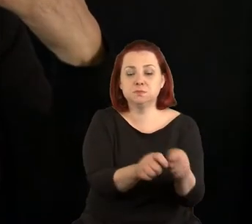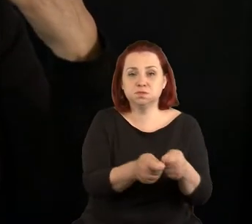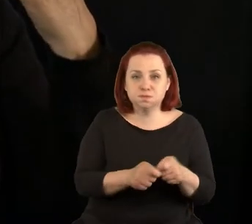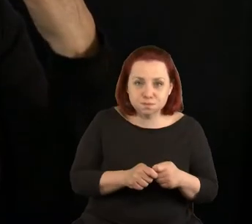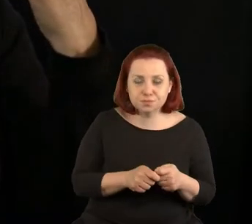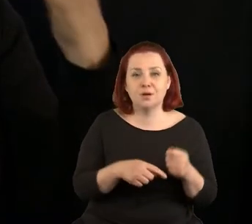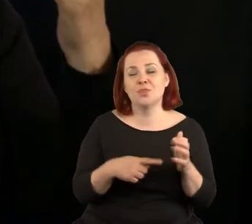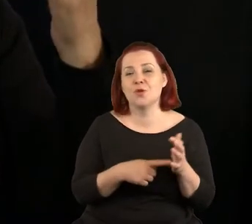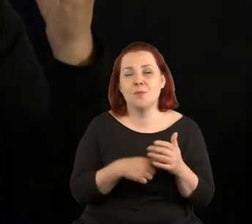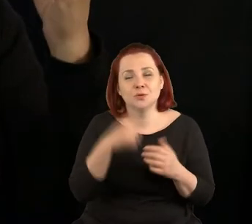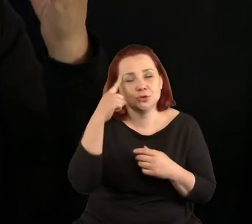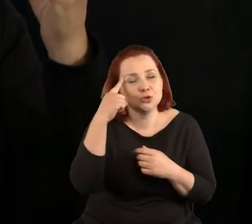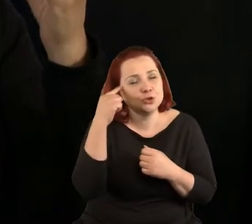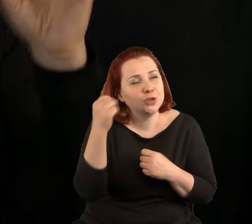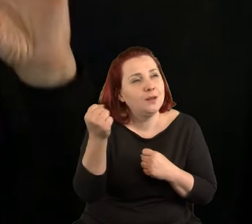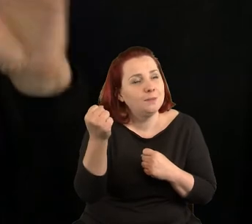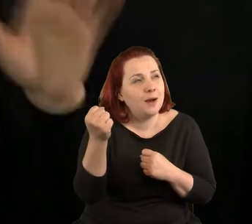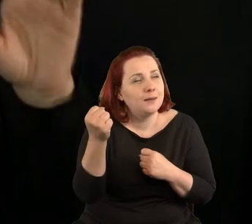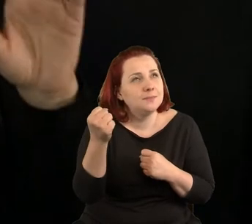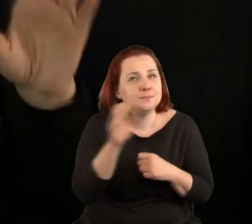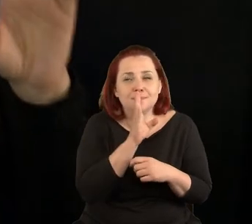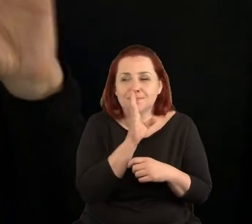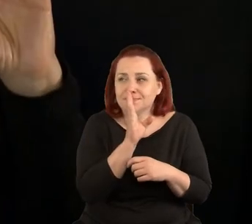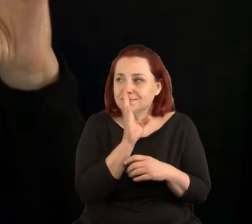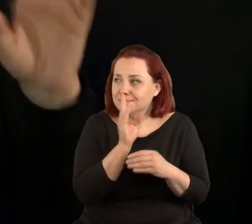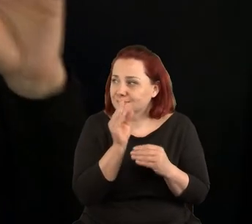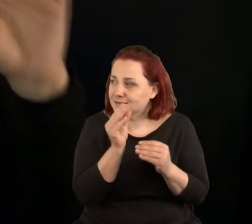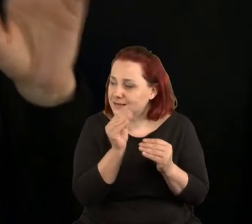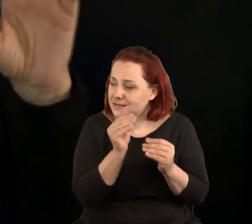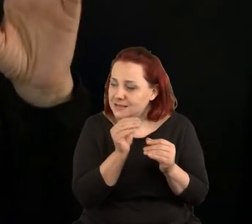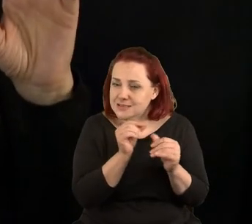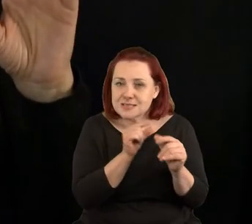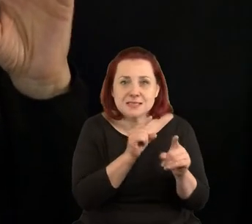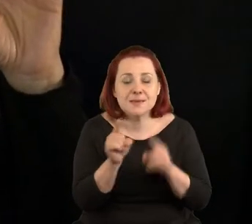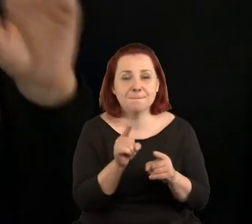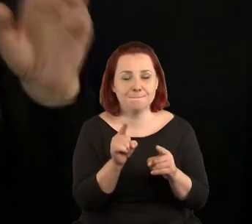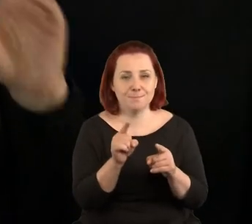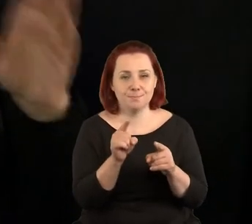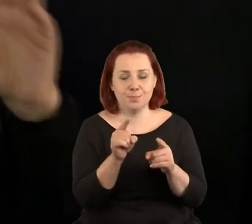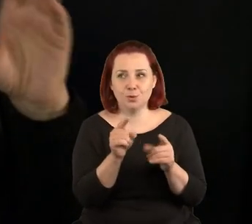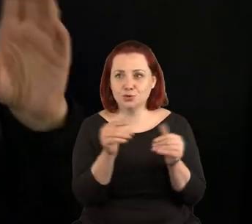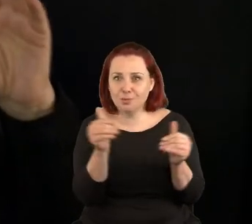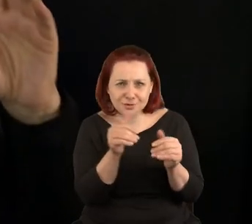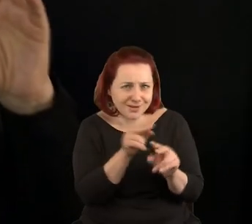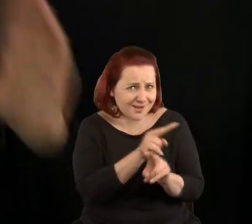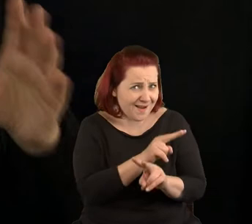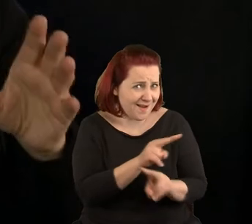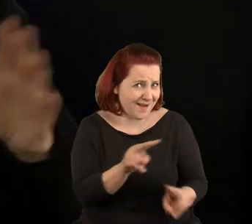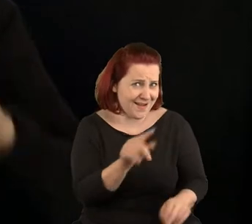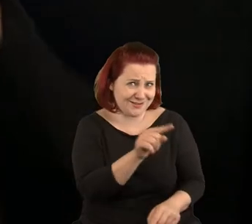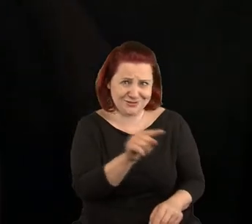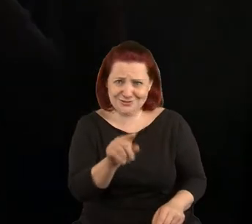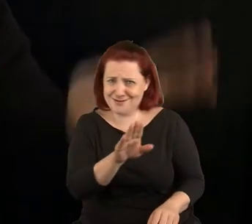głowie jako taka pamięć, znaczy jako symbol, nie pamięć, jako symbol czegoś, co być może każdy z nas ma